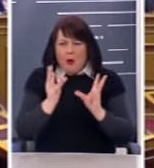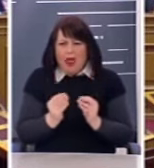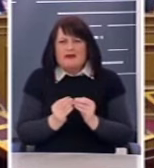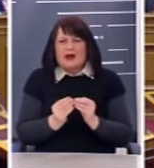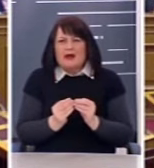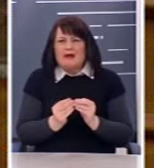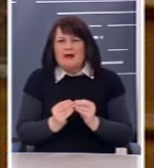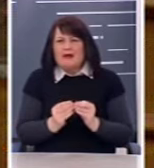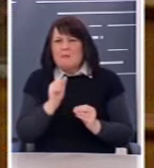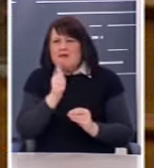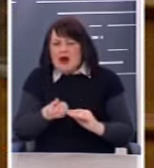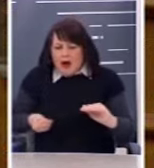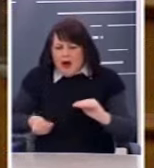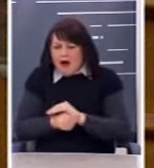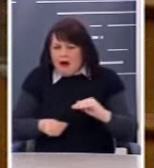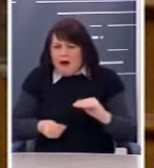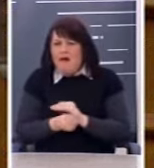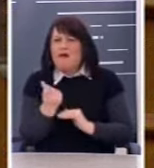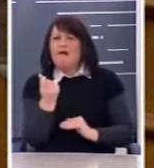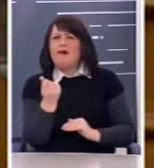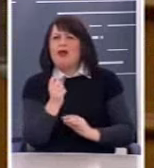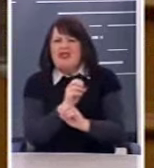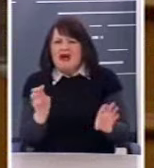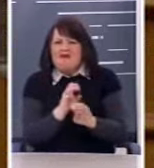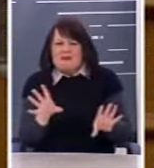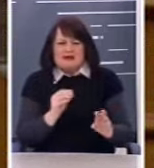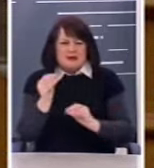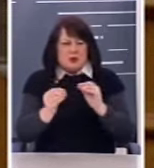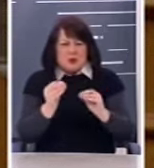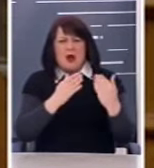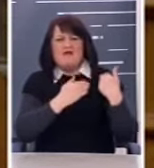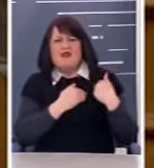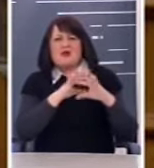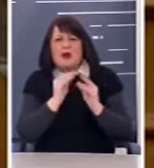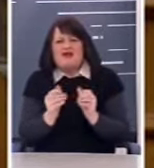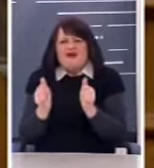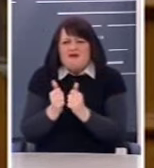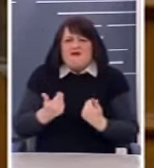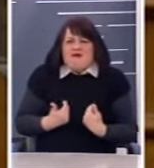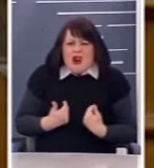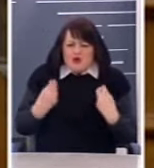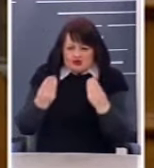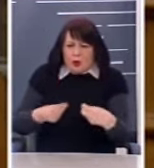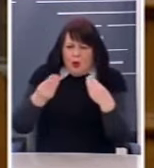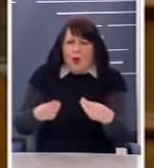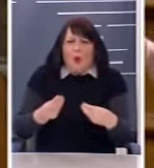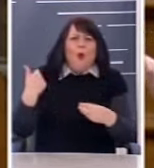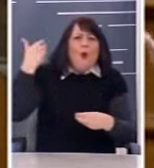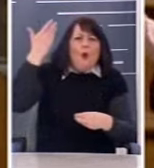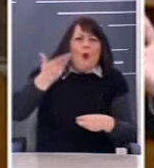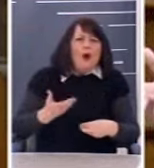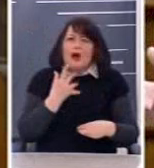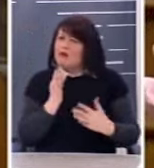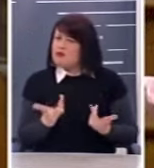χρήμα που πήγαινε υπό μορφή διαφημίσεων σε κολλητούς και ημέτερους, και άραγε